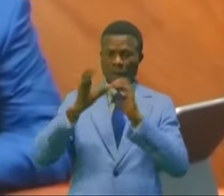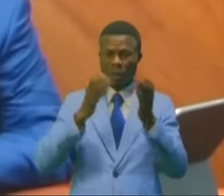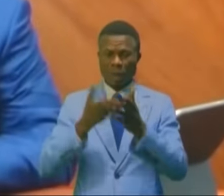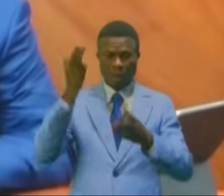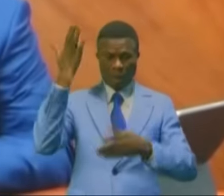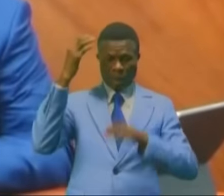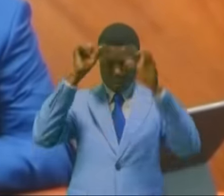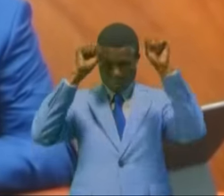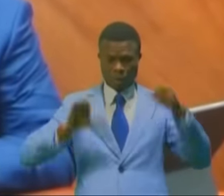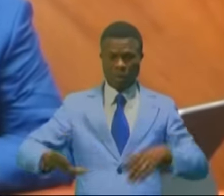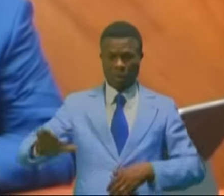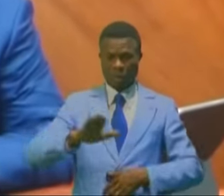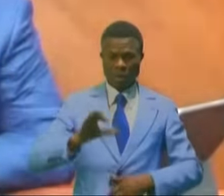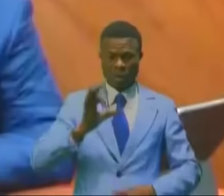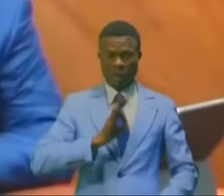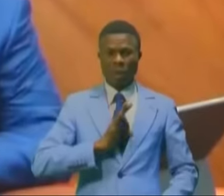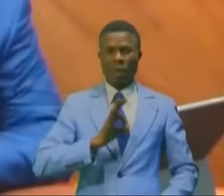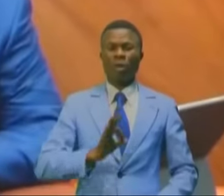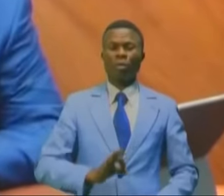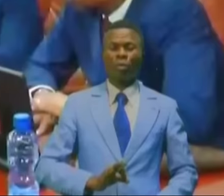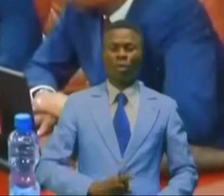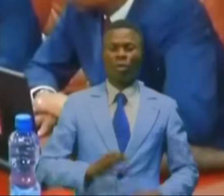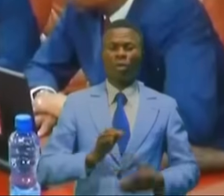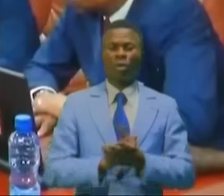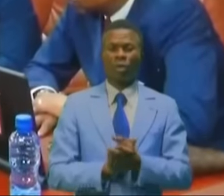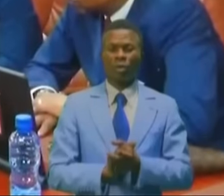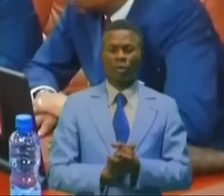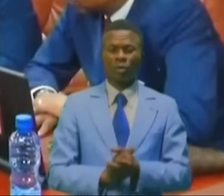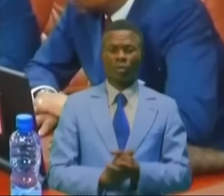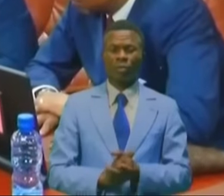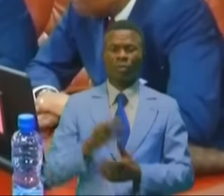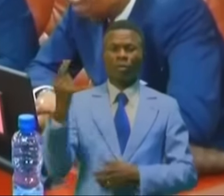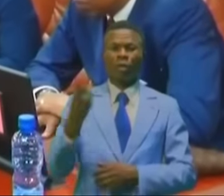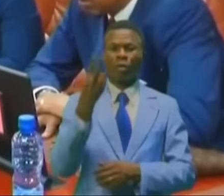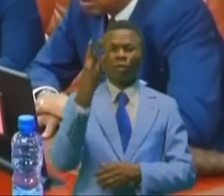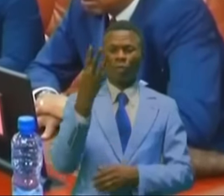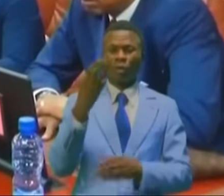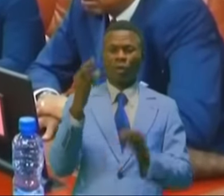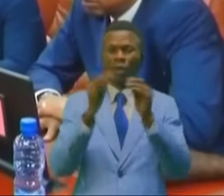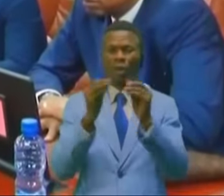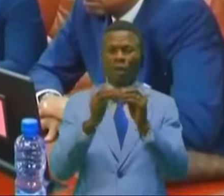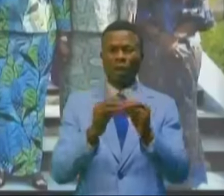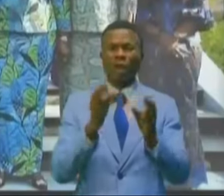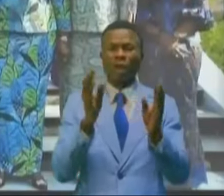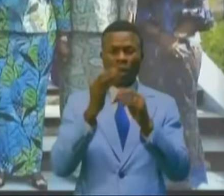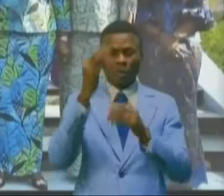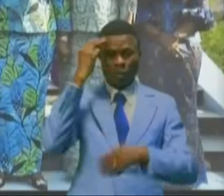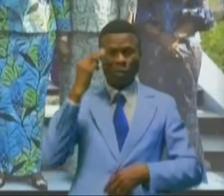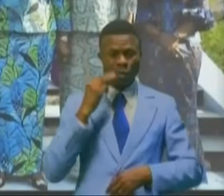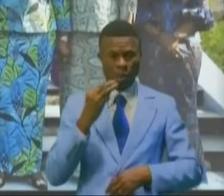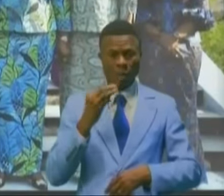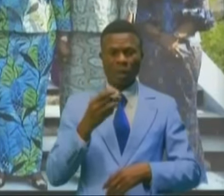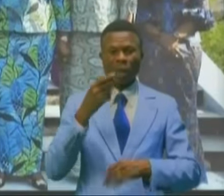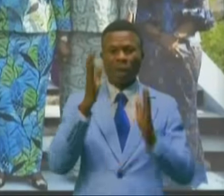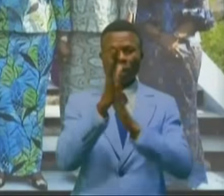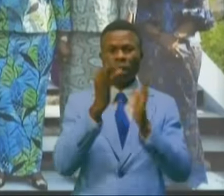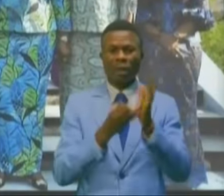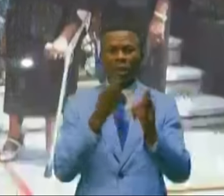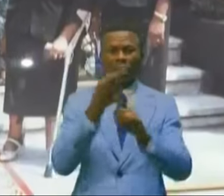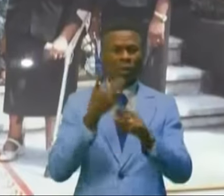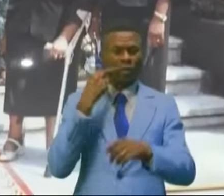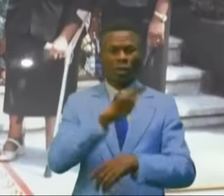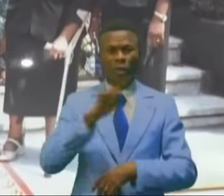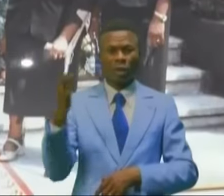président de la République, Félix-Antoine Tshisekedi Tshilombo, à la 23e réunion du Conseil des ministres du 2 février 2024,